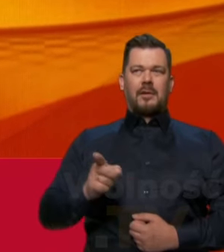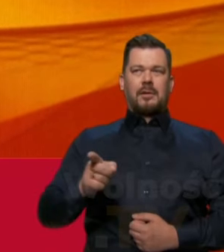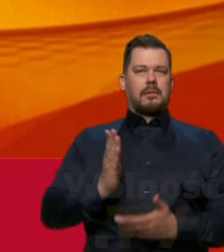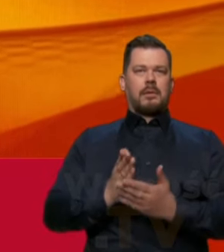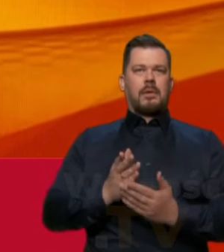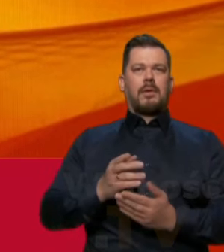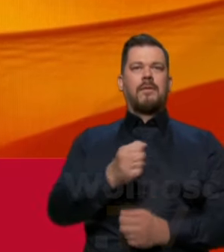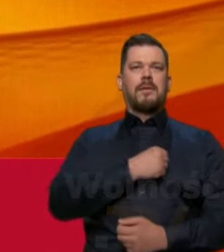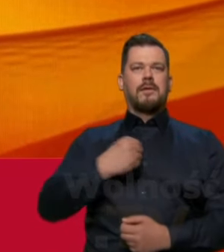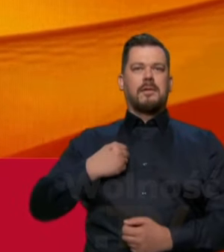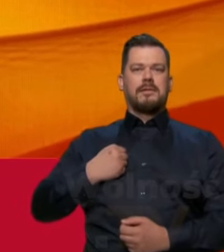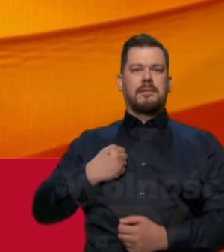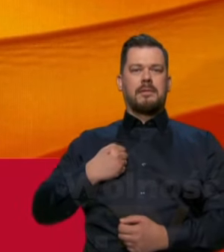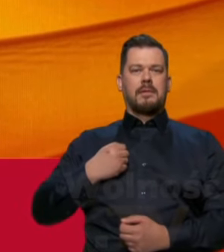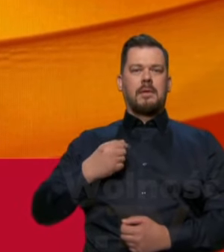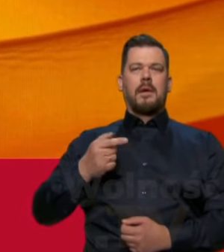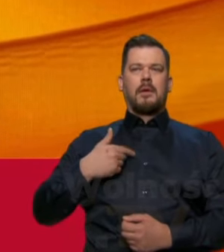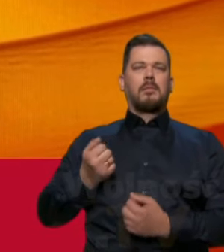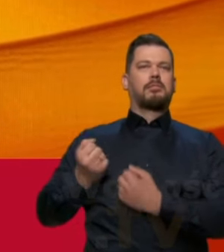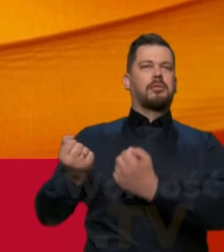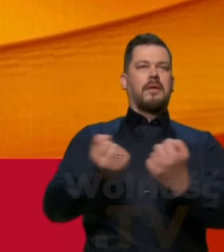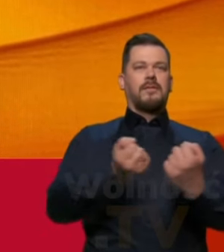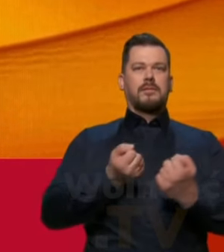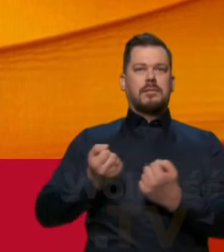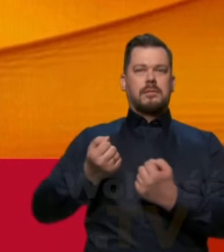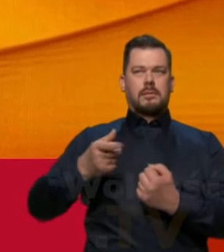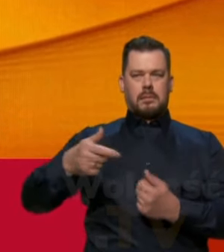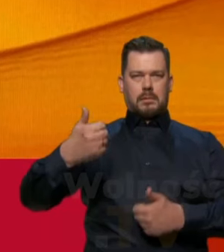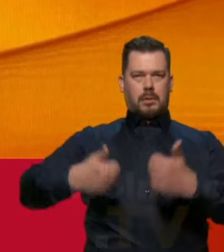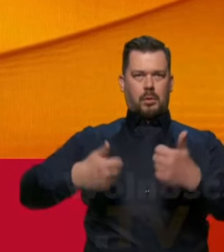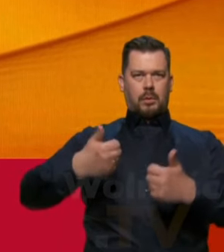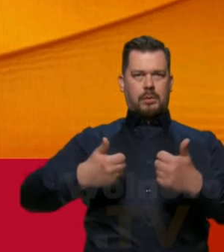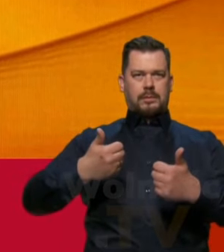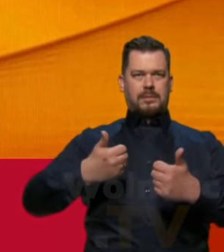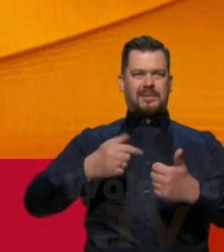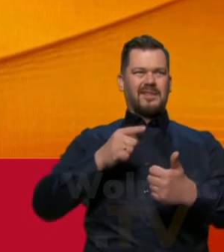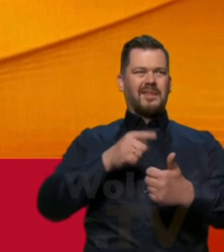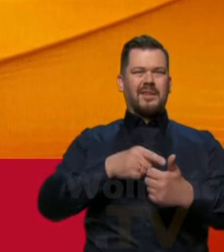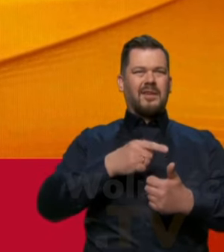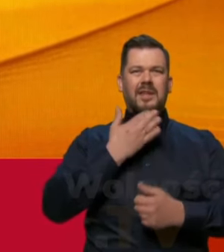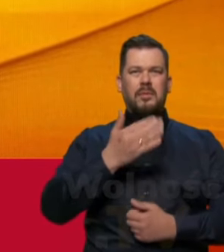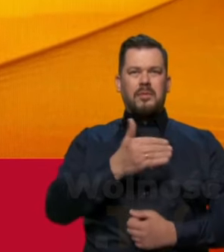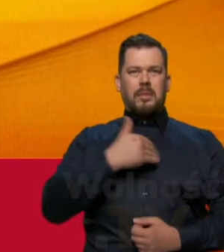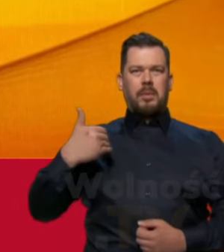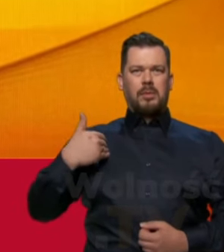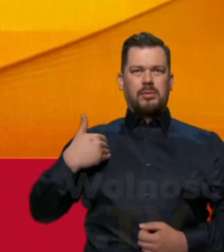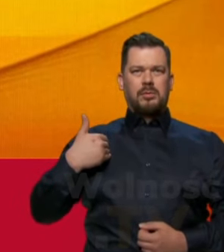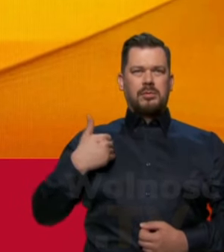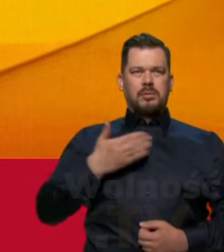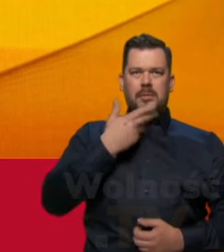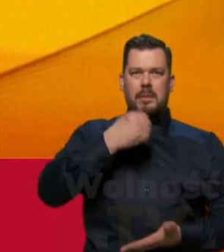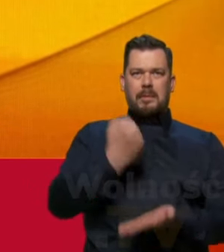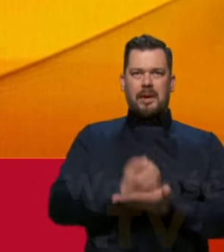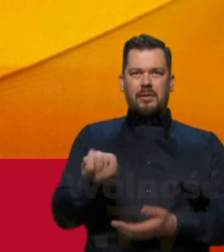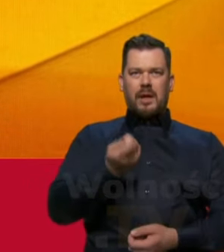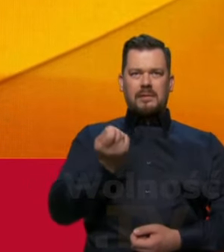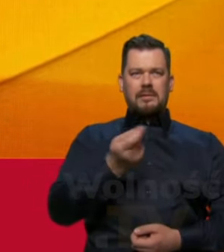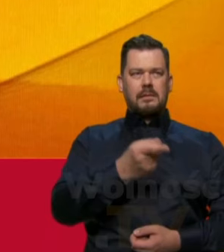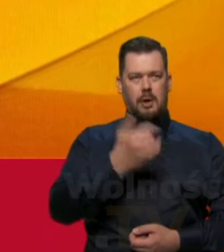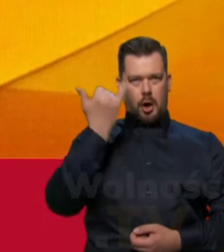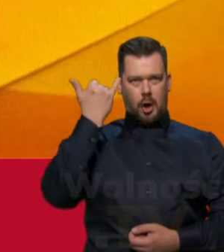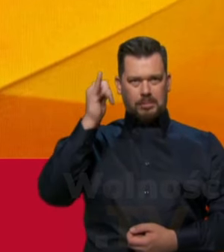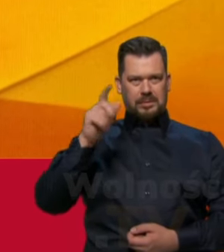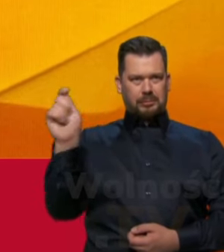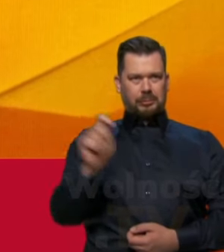Warszawie jako przewoźnicy osób, konkurując z polskimi taksówkarzami, ludzie, którzy nie mówią po polsku, nie mają prawdziwego prawa jazdy,